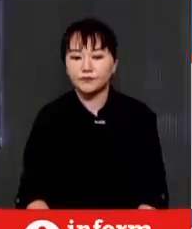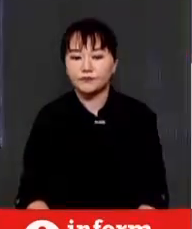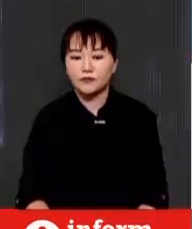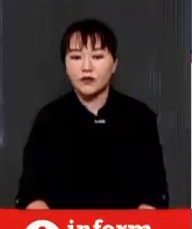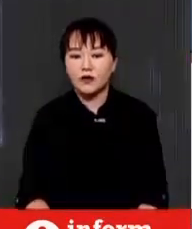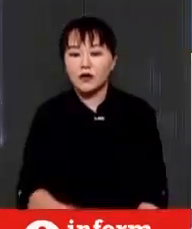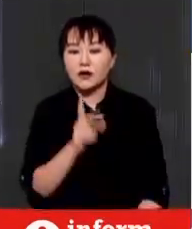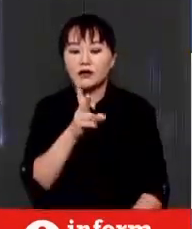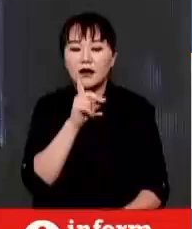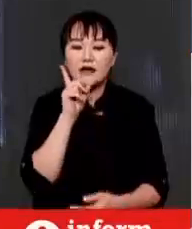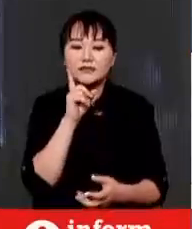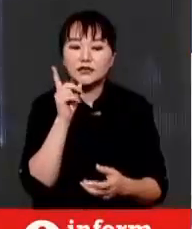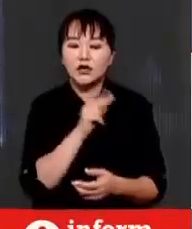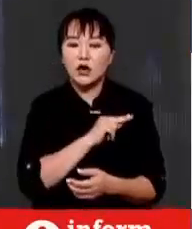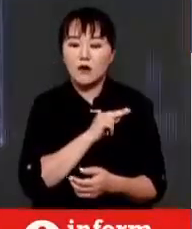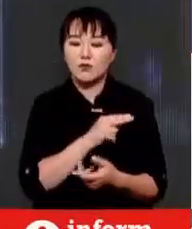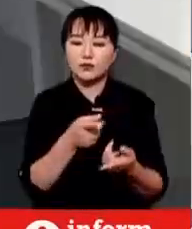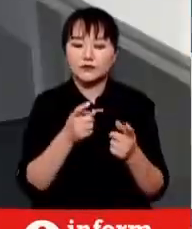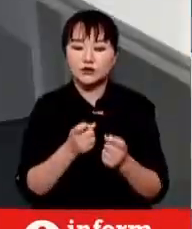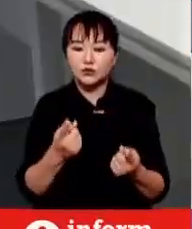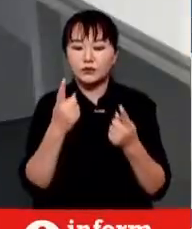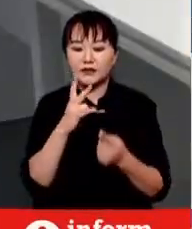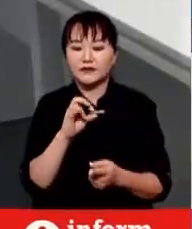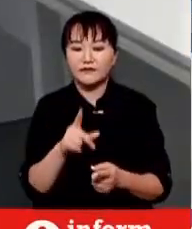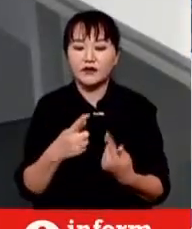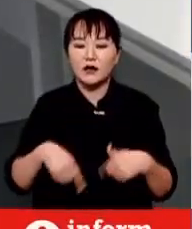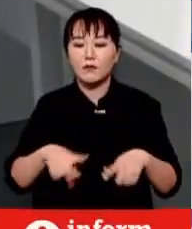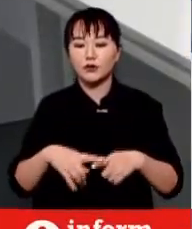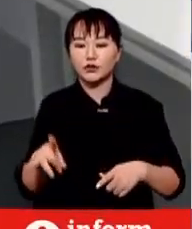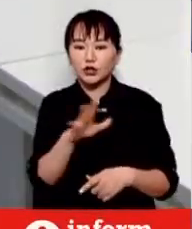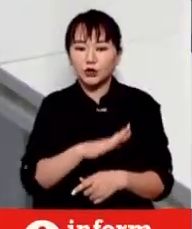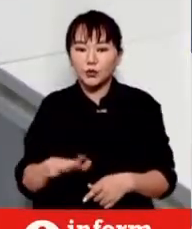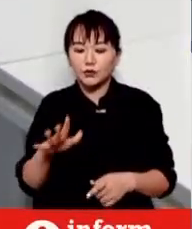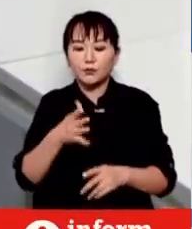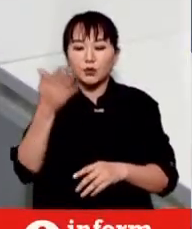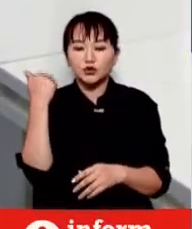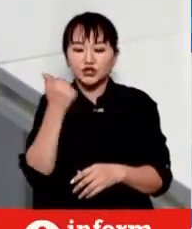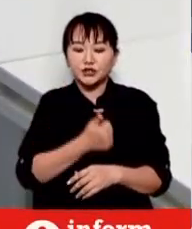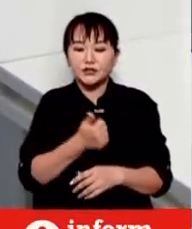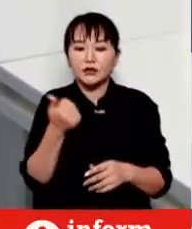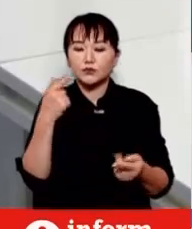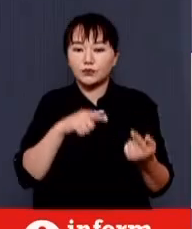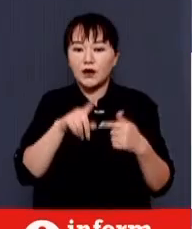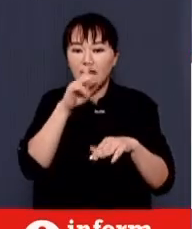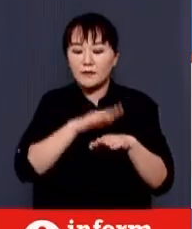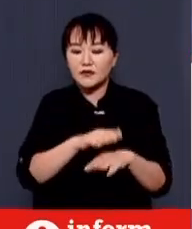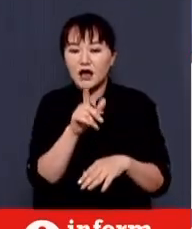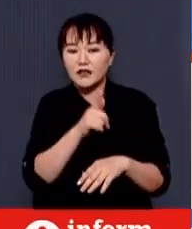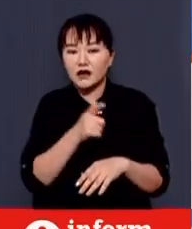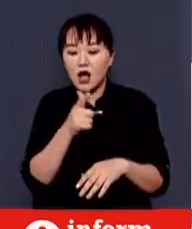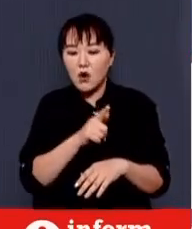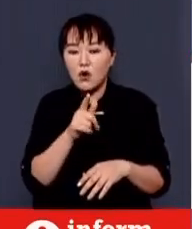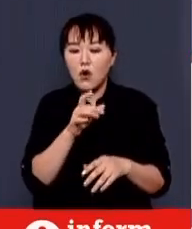К озеленительным работам привлечены крупные нефтяные компании региона. Кроме того, на прошлой неделе между акиматом Атырауской области